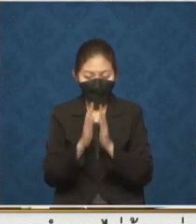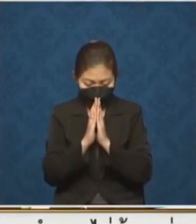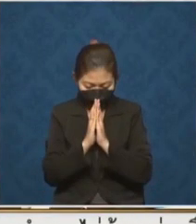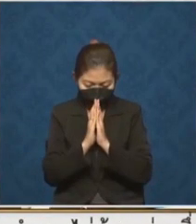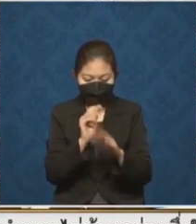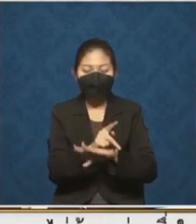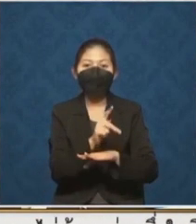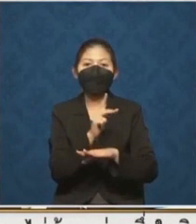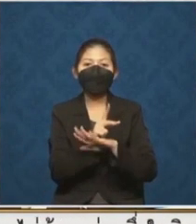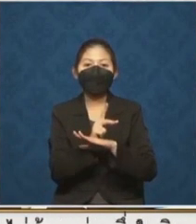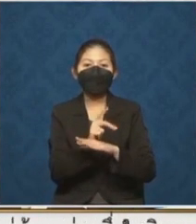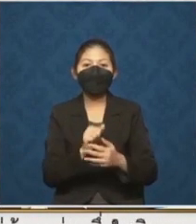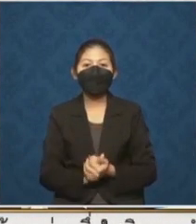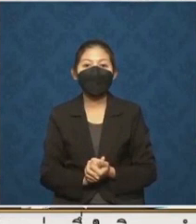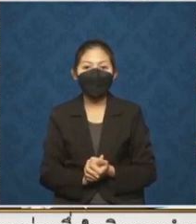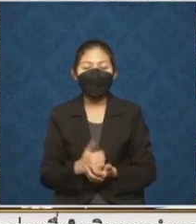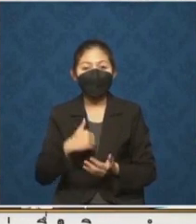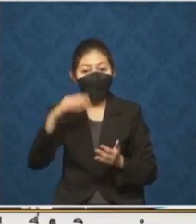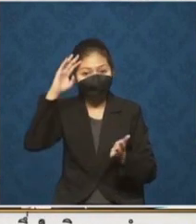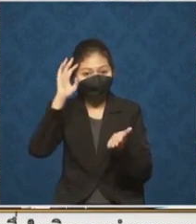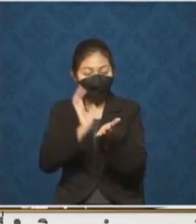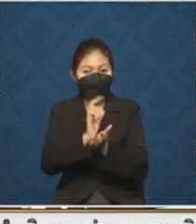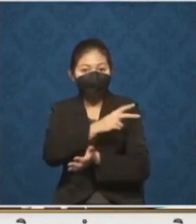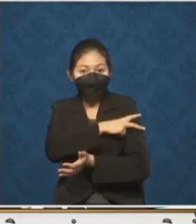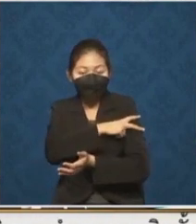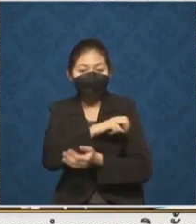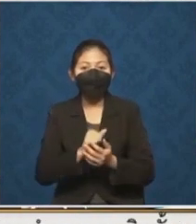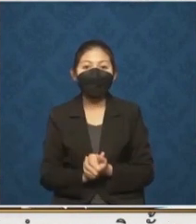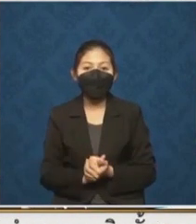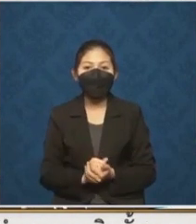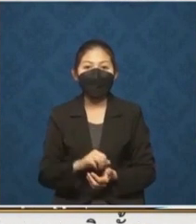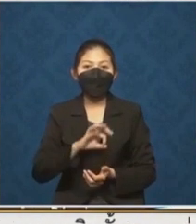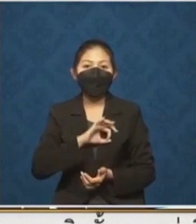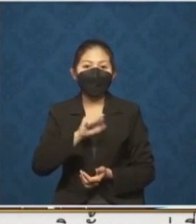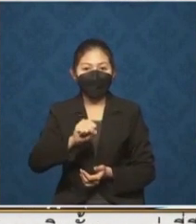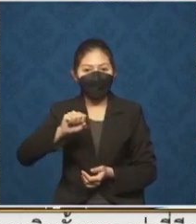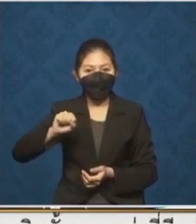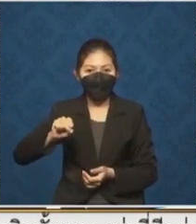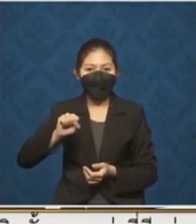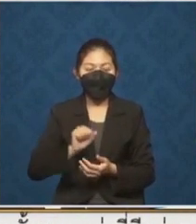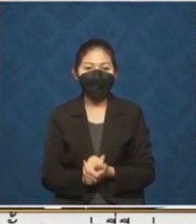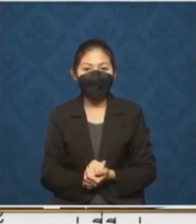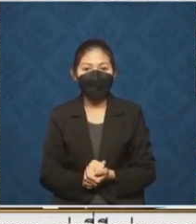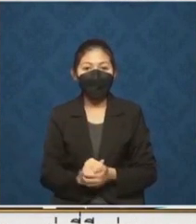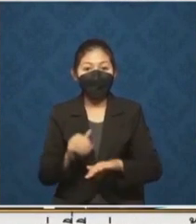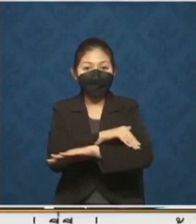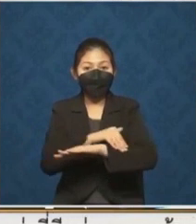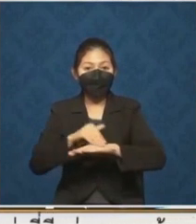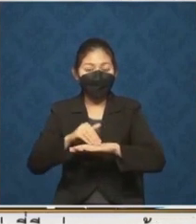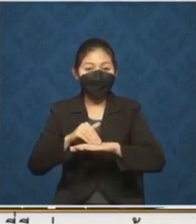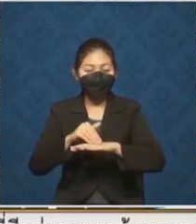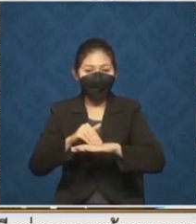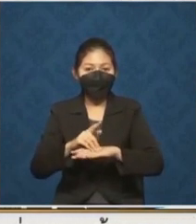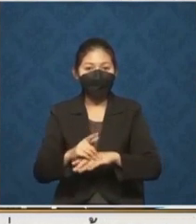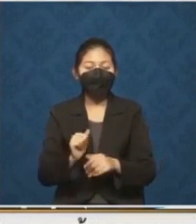ท่านประทานที่เครบครับผม พนธาแลเอ็ ถวิ สอสสองสมารชสภาพุธแทน รศดรณ์แบบบชรไ่ชื่อ